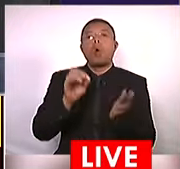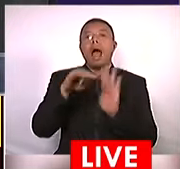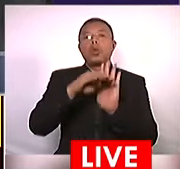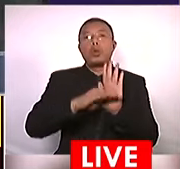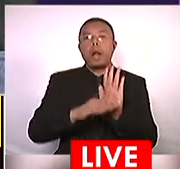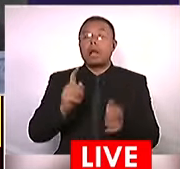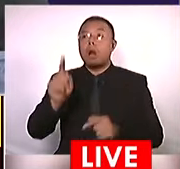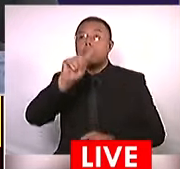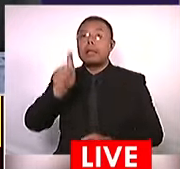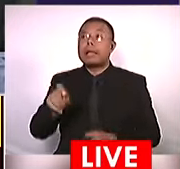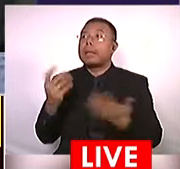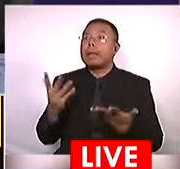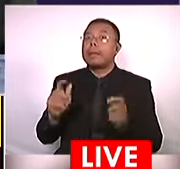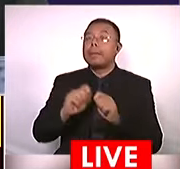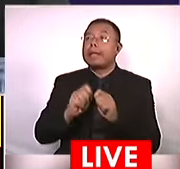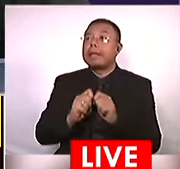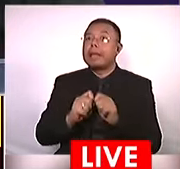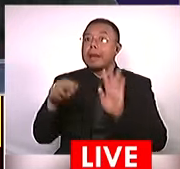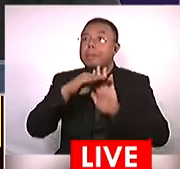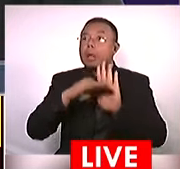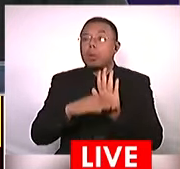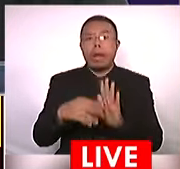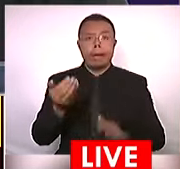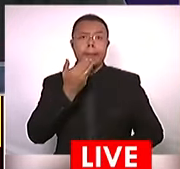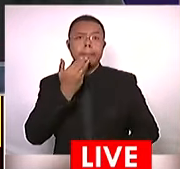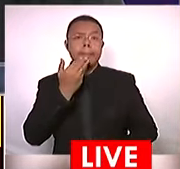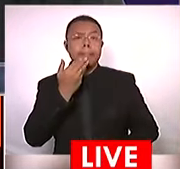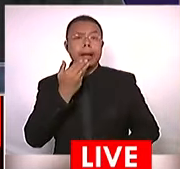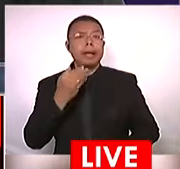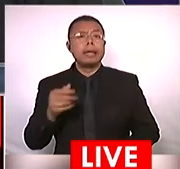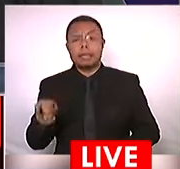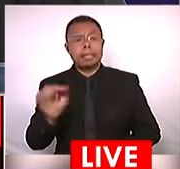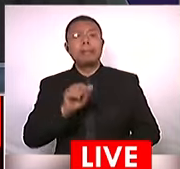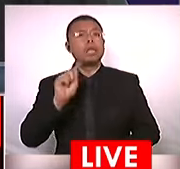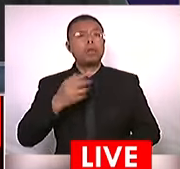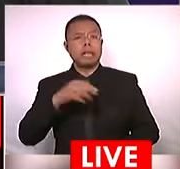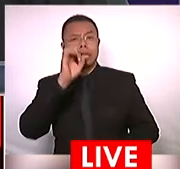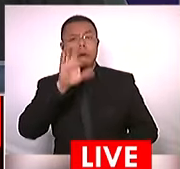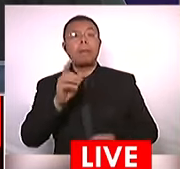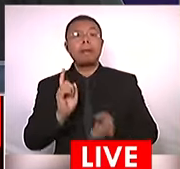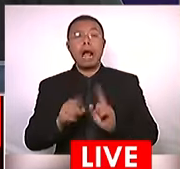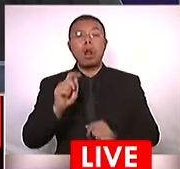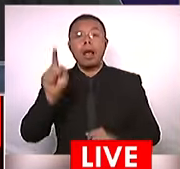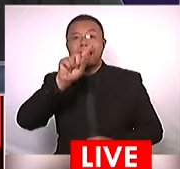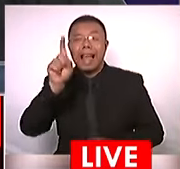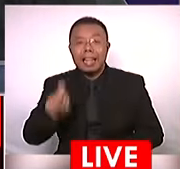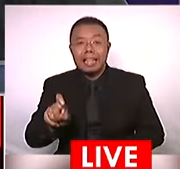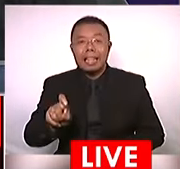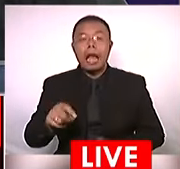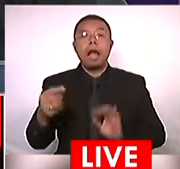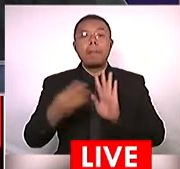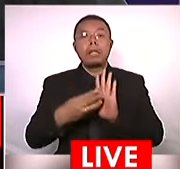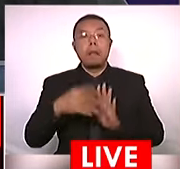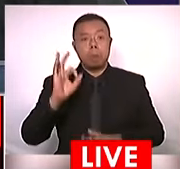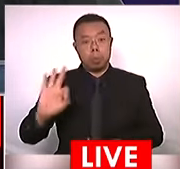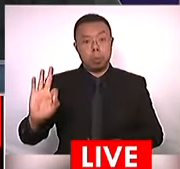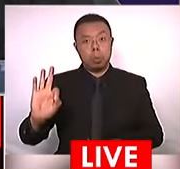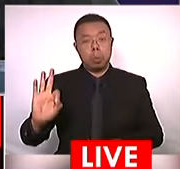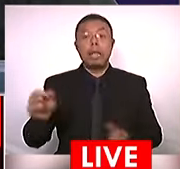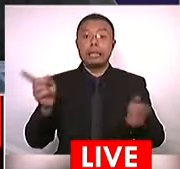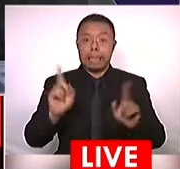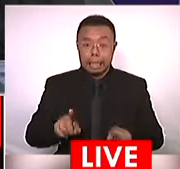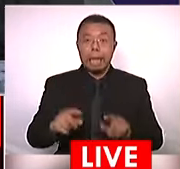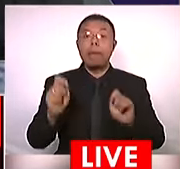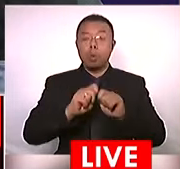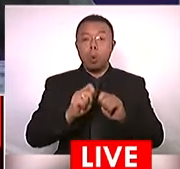semua Kalau Anda tanya Gimana sih cara membuat peraturan Ya gampang sesederhana itu aja kalau anda ditanyakan hal baru